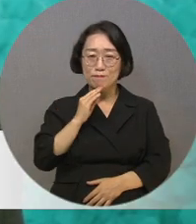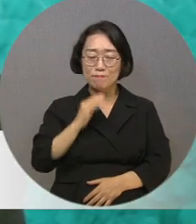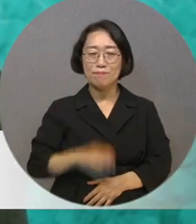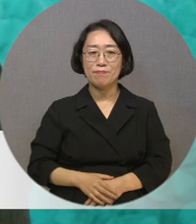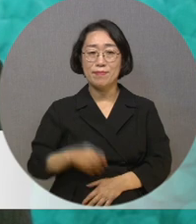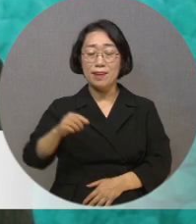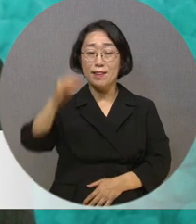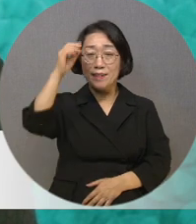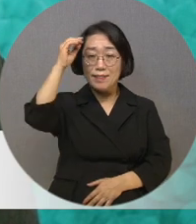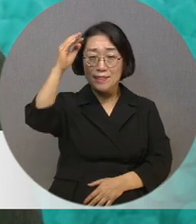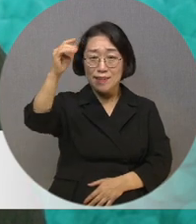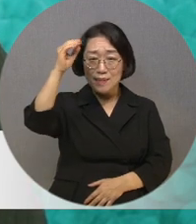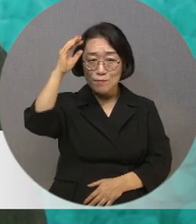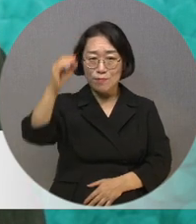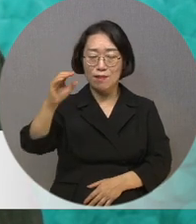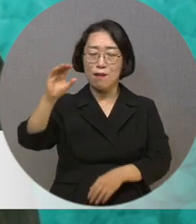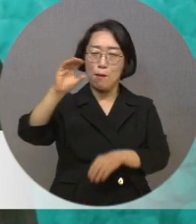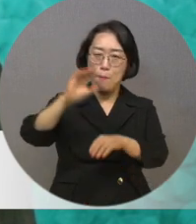그 그리움들을